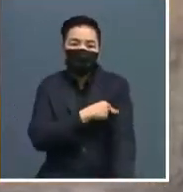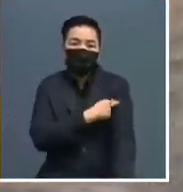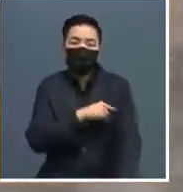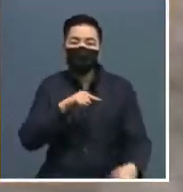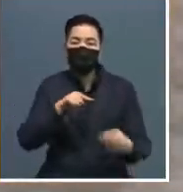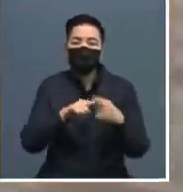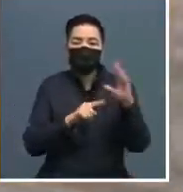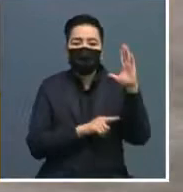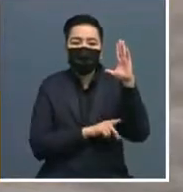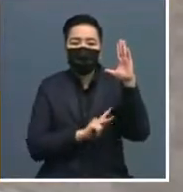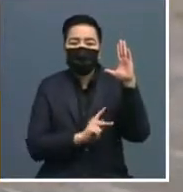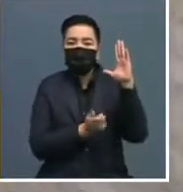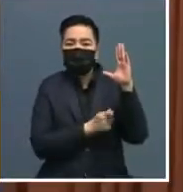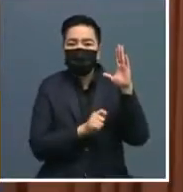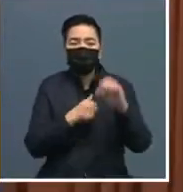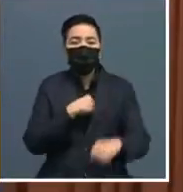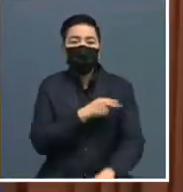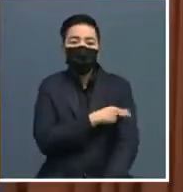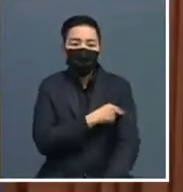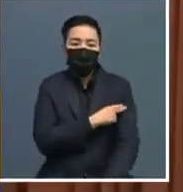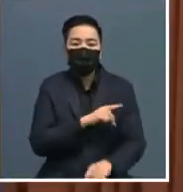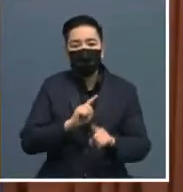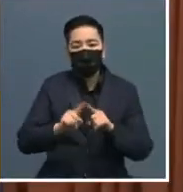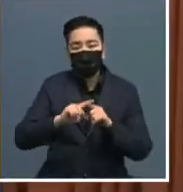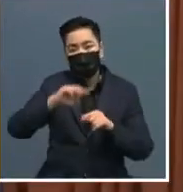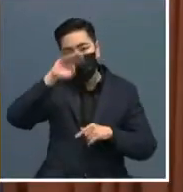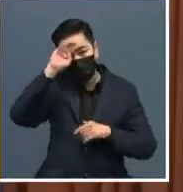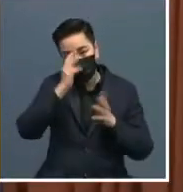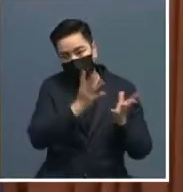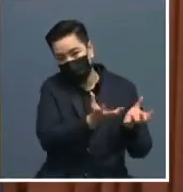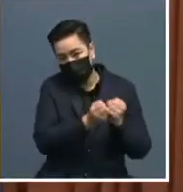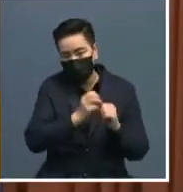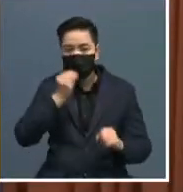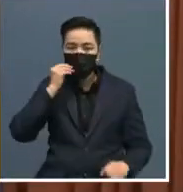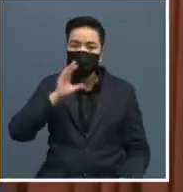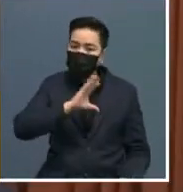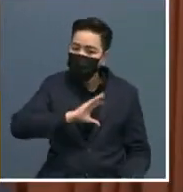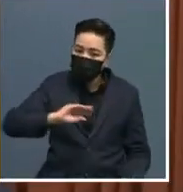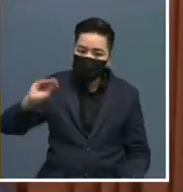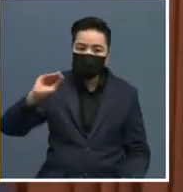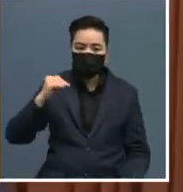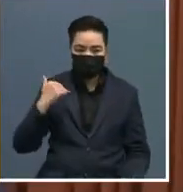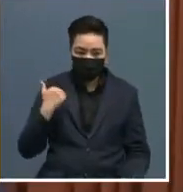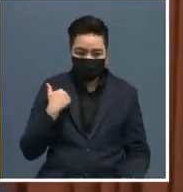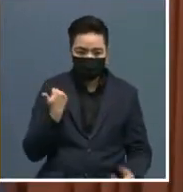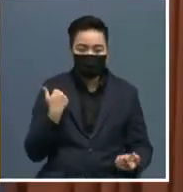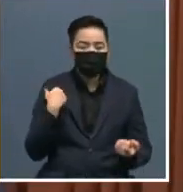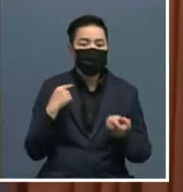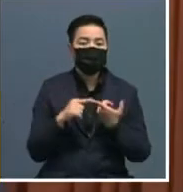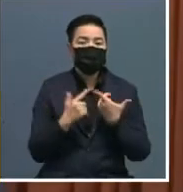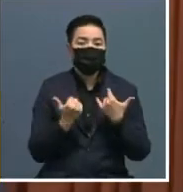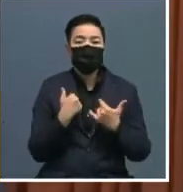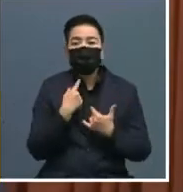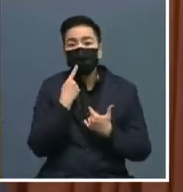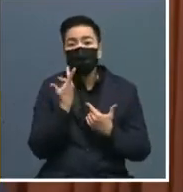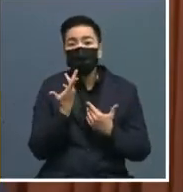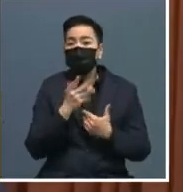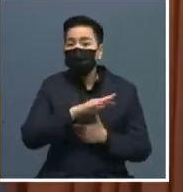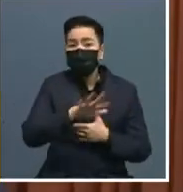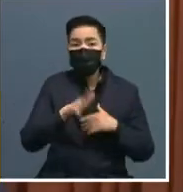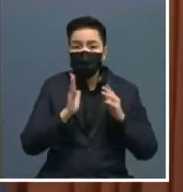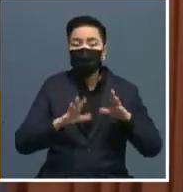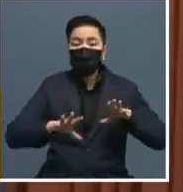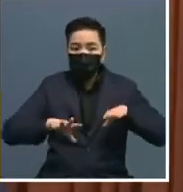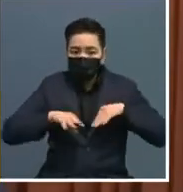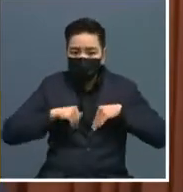ระบี่โรงพยาบาลกระบี่และเป็นหน่วยรับผู้ป่วยโควิด-19กลับมารักษาที่บ้านของตนซึ่งบอกว่าได้รับการตอบรับจากทุก